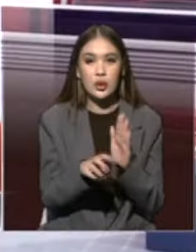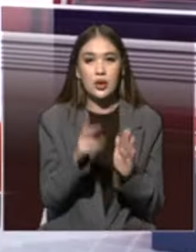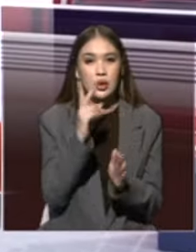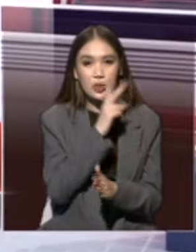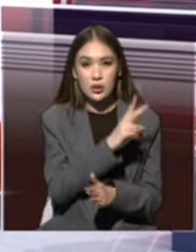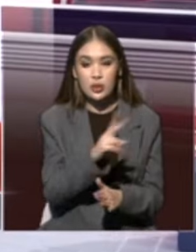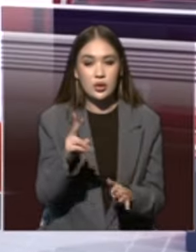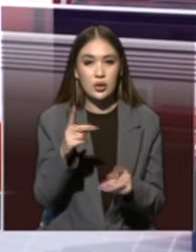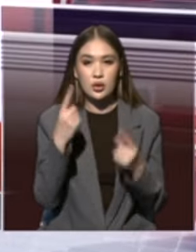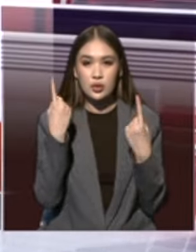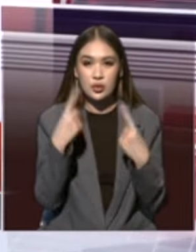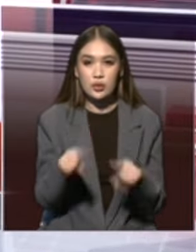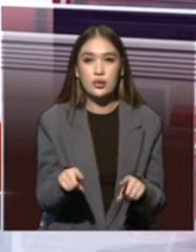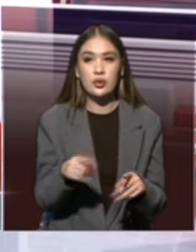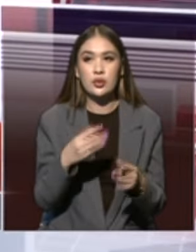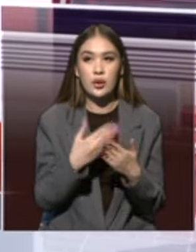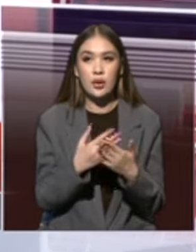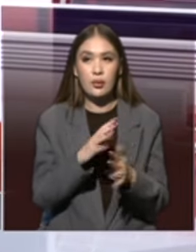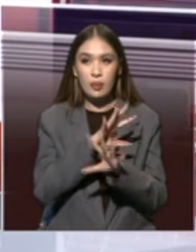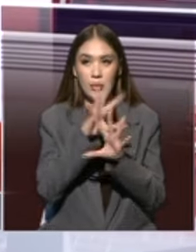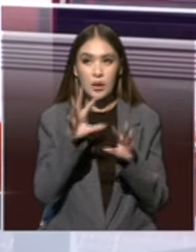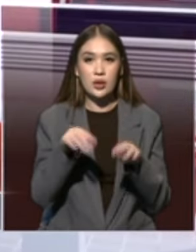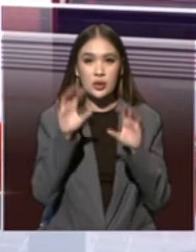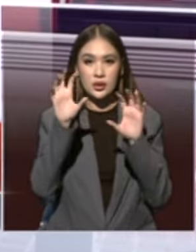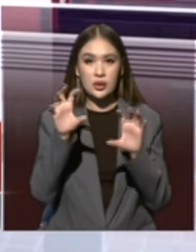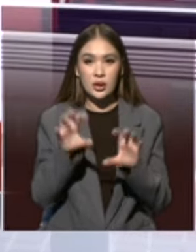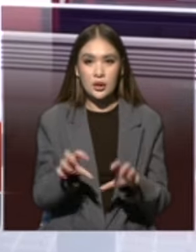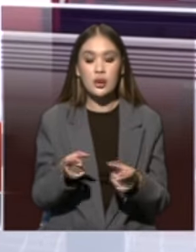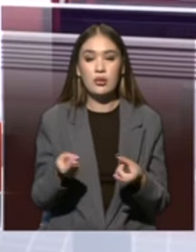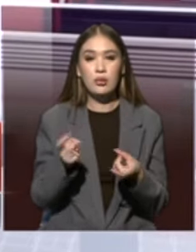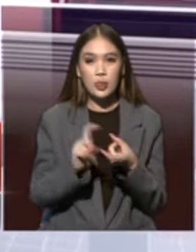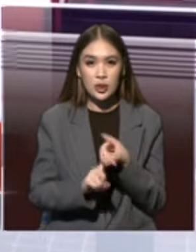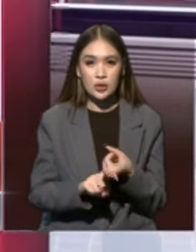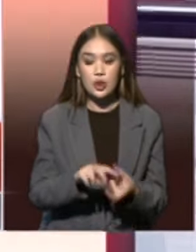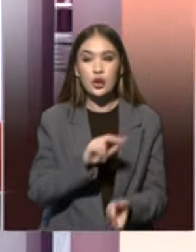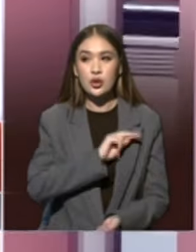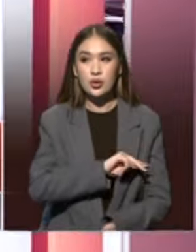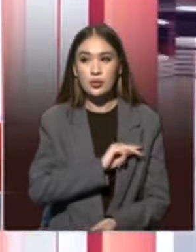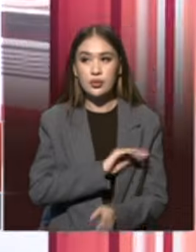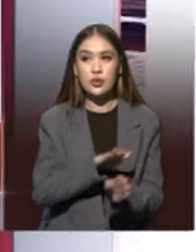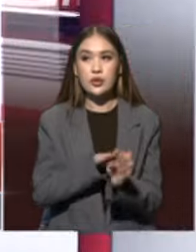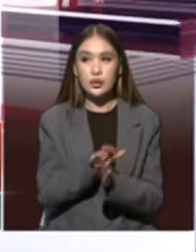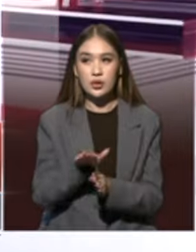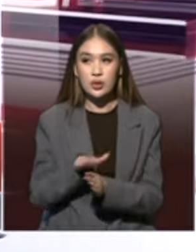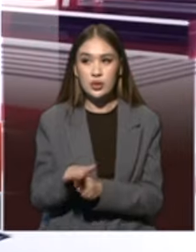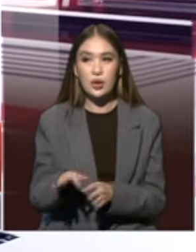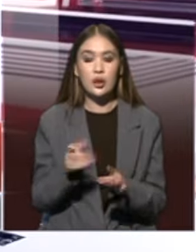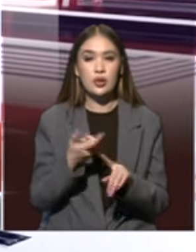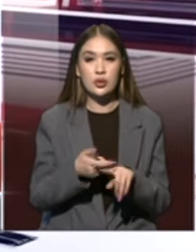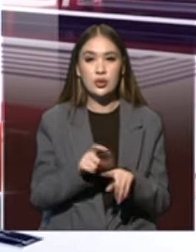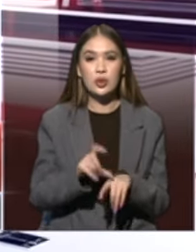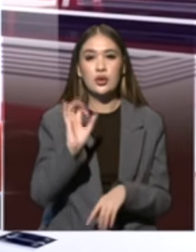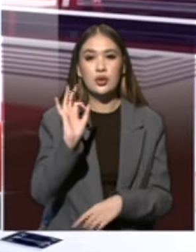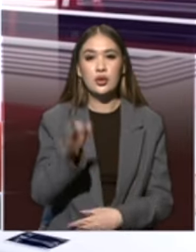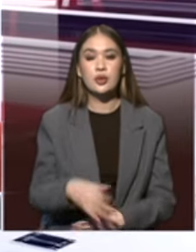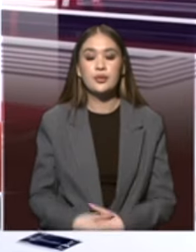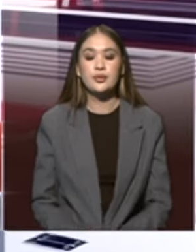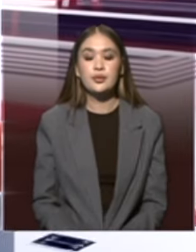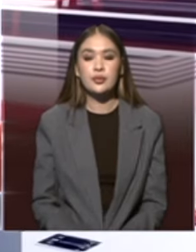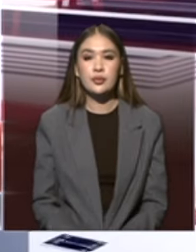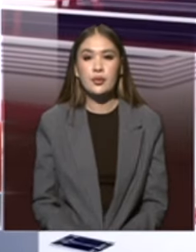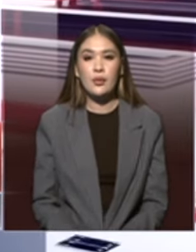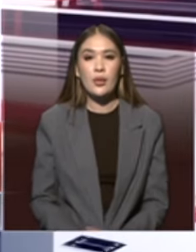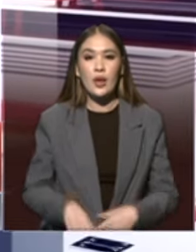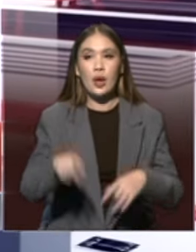қараған екі бөлек. Сол себепті барлығы осылай заңнаманың аясында жүргізіліп жатқан жұмыстар. Өте дұрыс. Рахмет, Жамболат мырза,